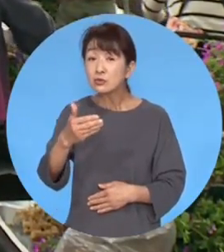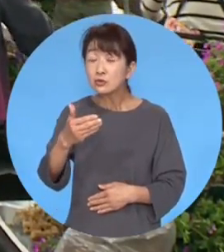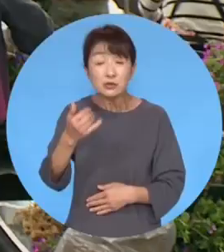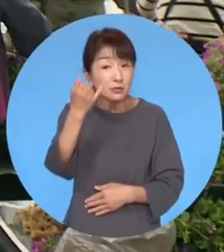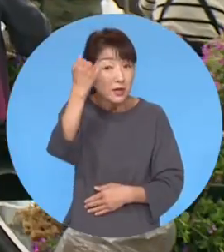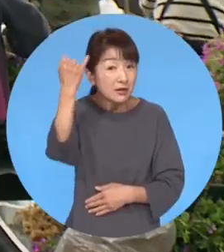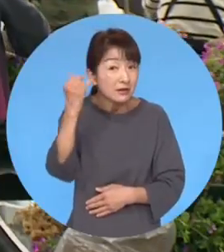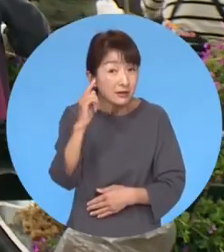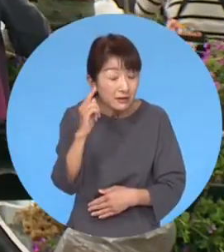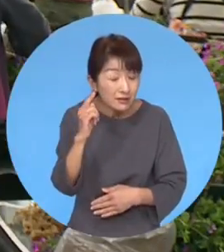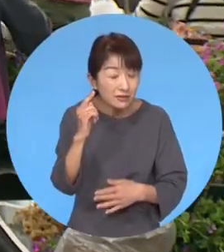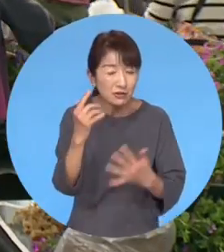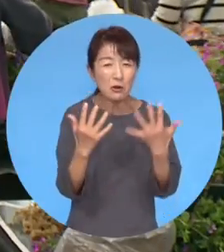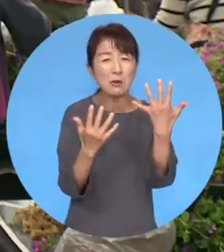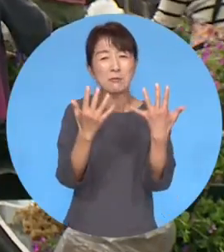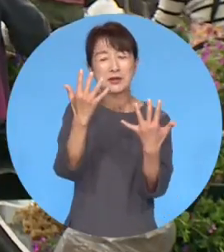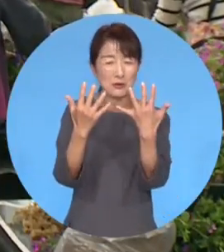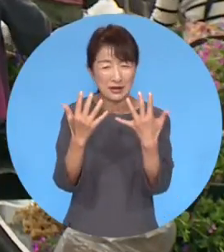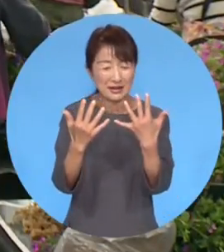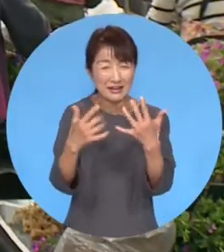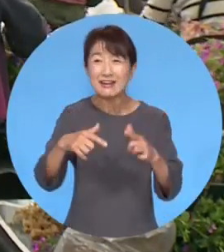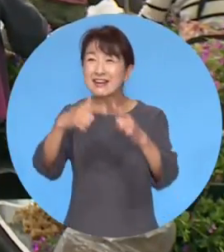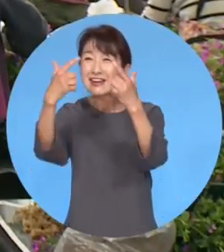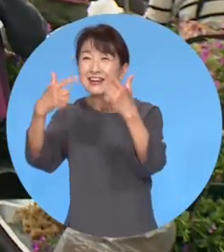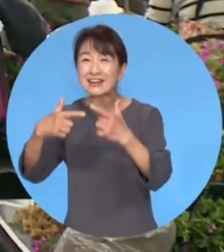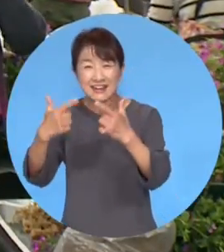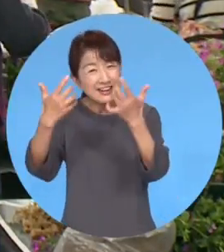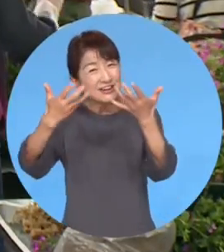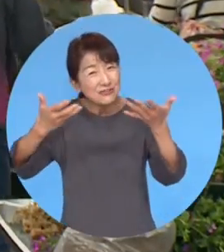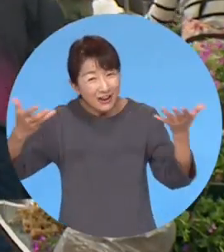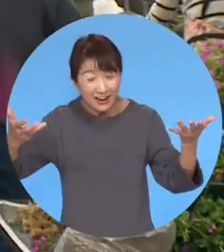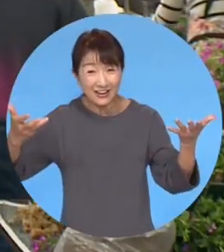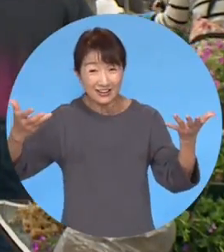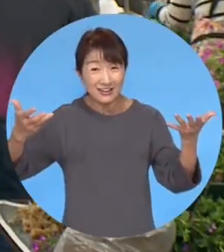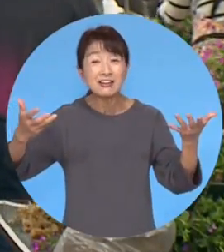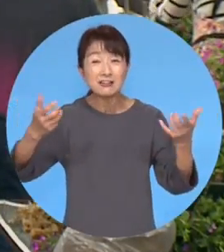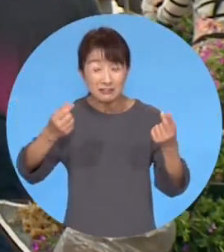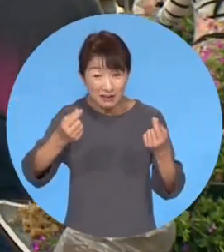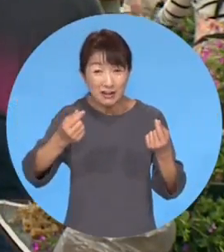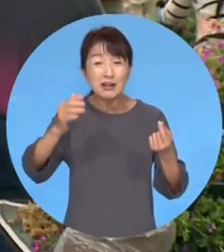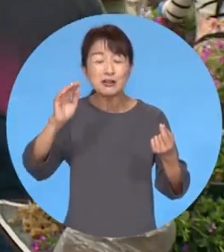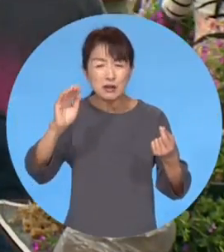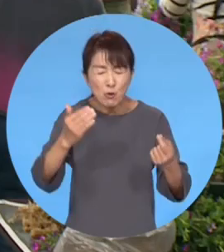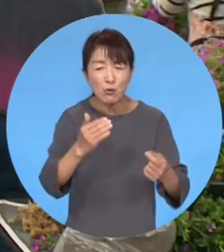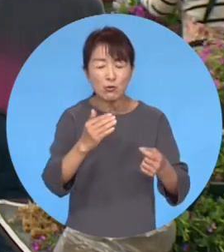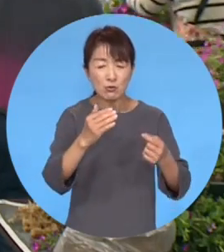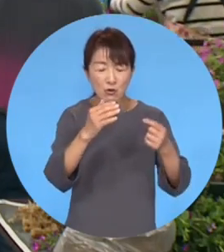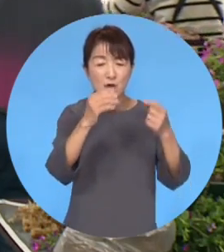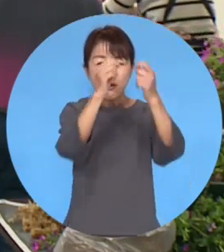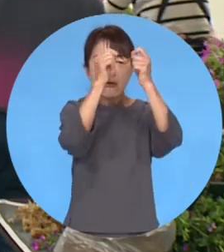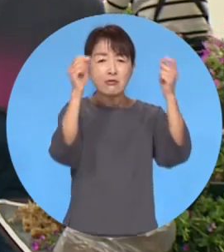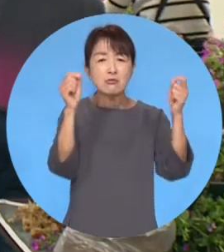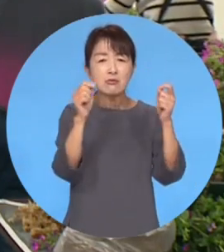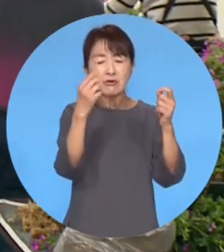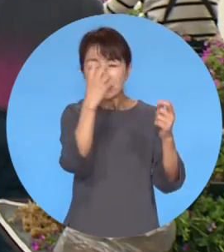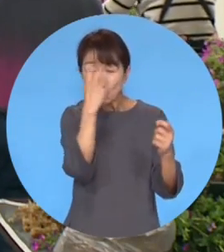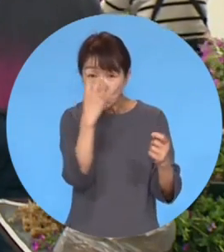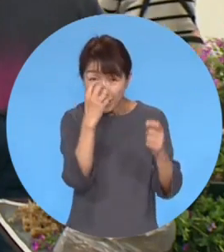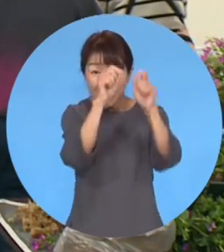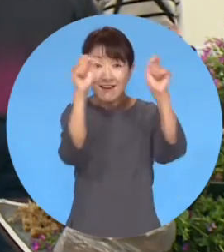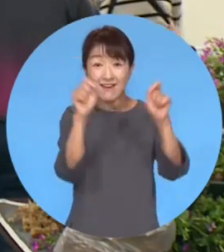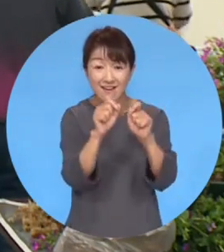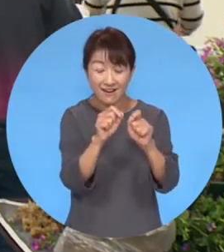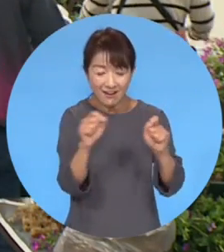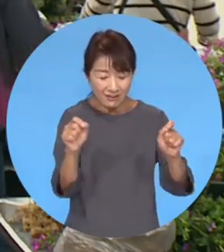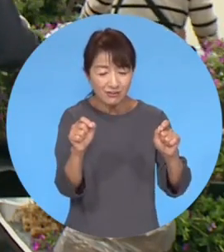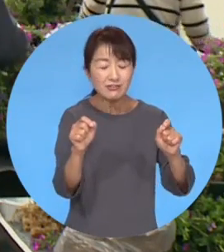多いというイメージがありますけれども、緑の実態調査からの結果からですね、公的な緑っていう